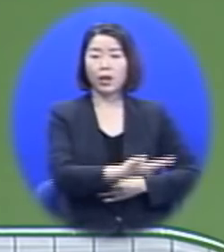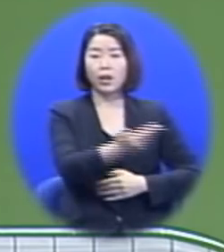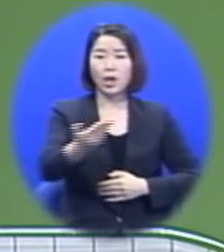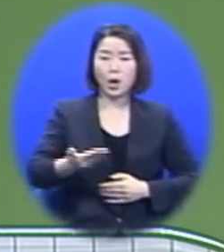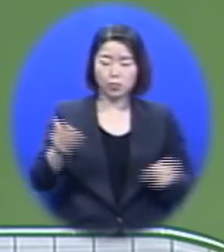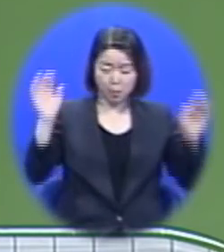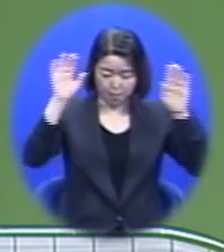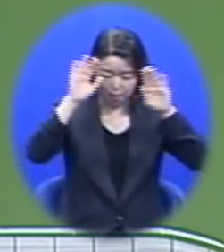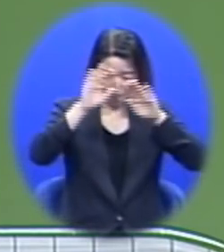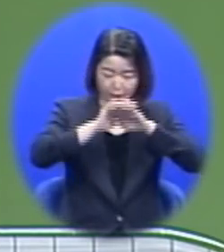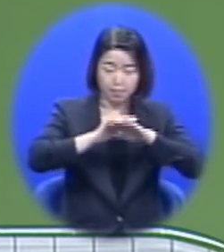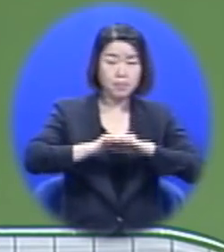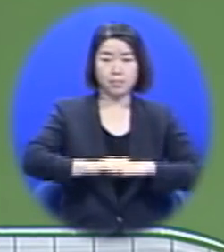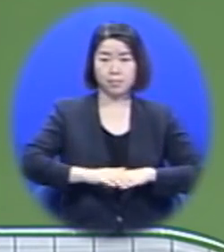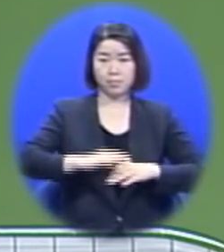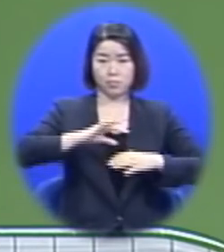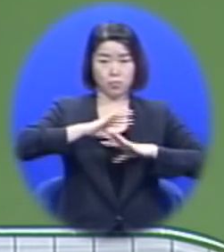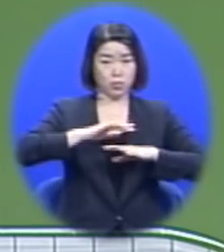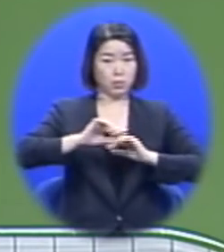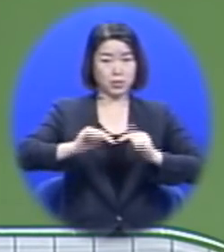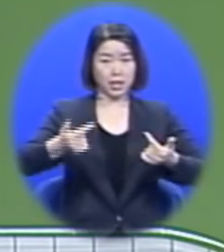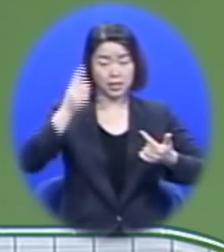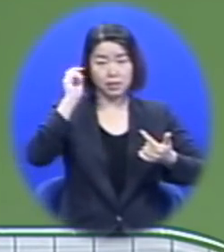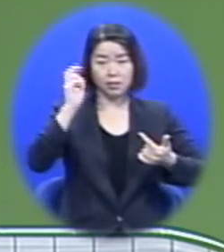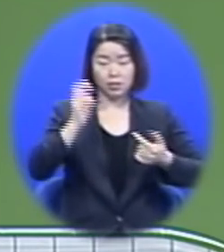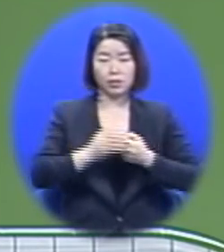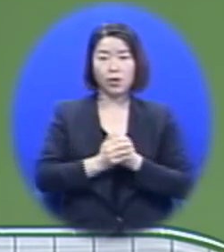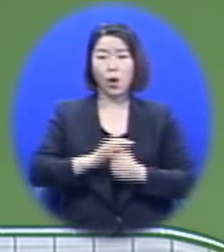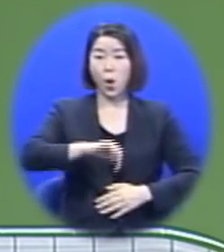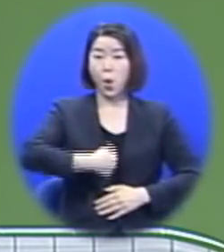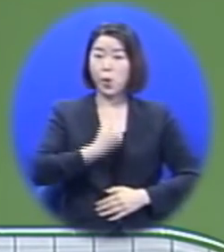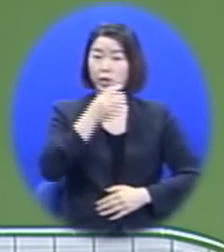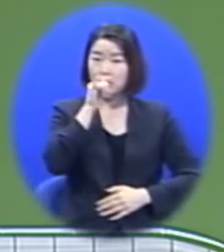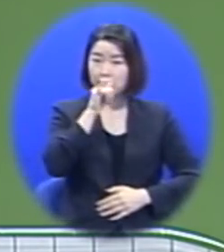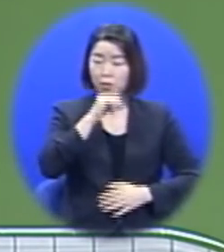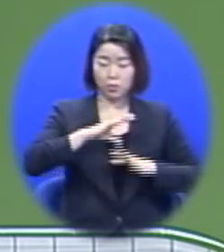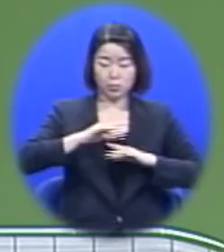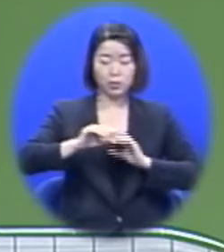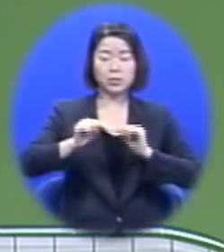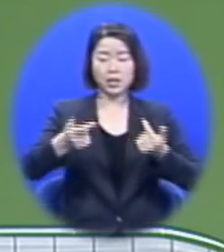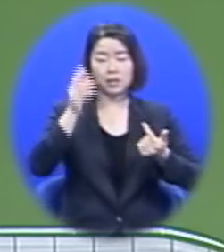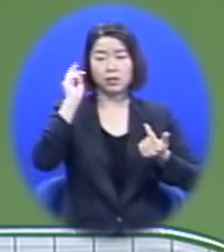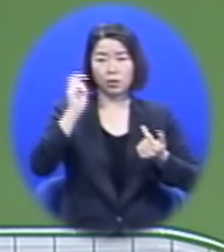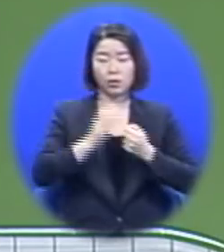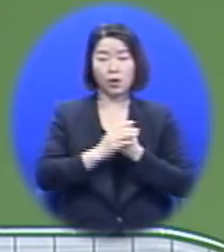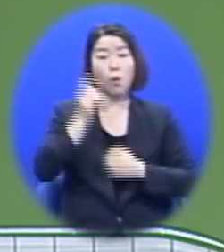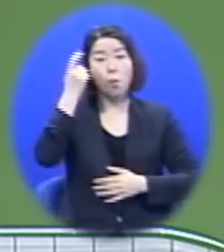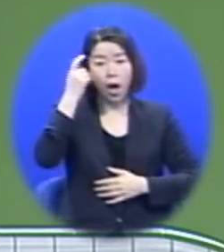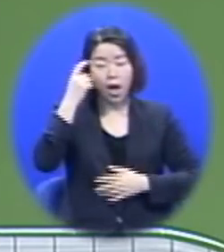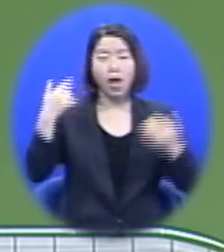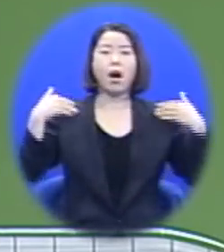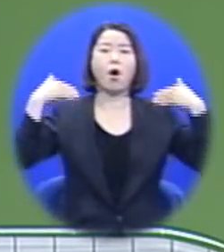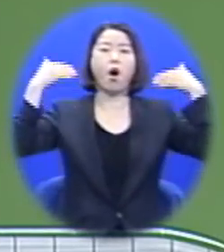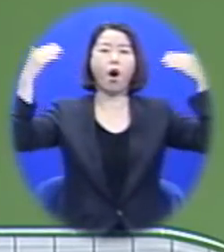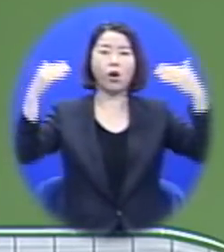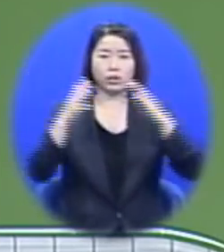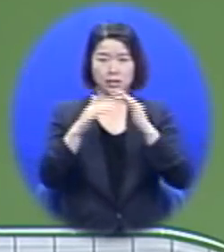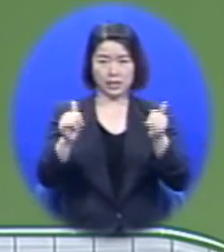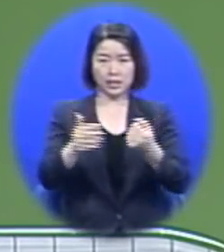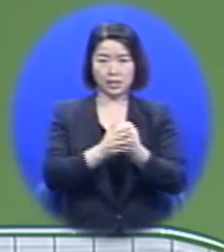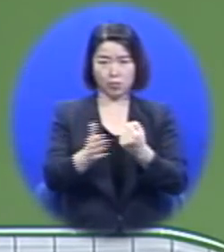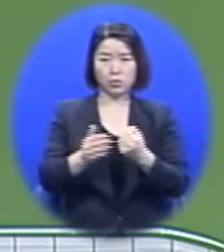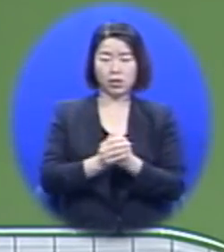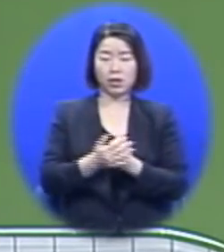여러분은 밤이 무섭지 않으실 거예요. 혼자 있다고 해서 무섭지 않으실 거예요. 어른이 됐으니까. 어린애들은